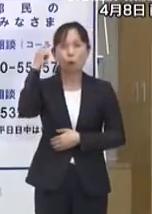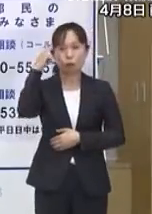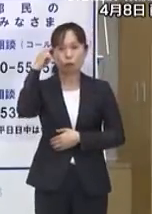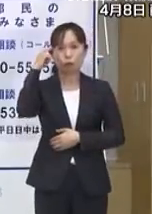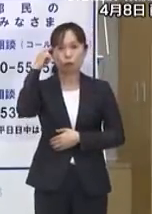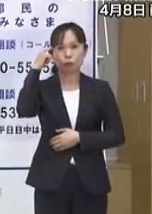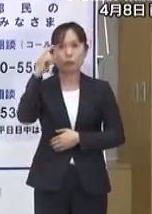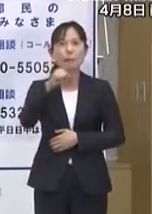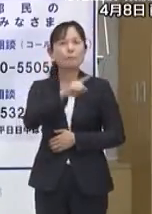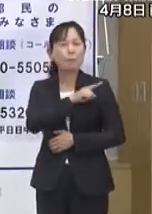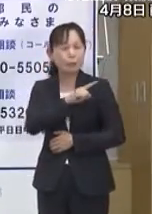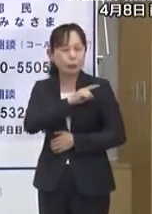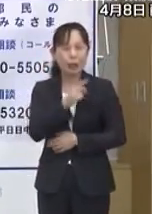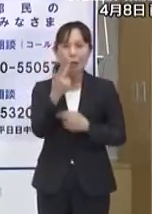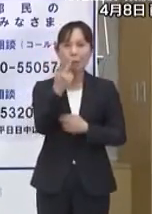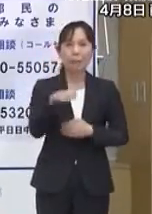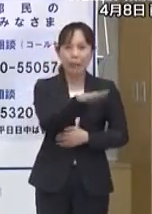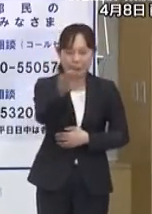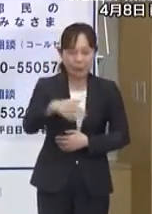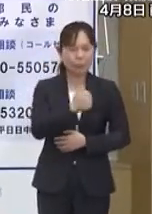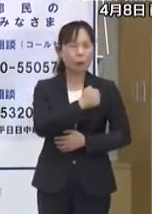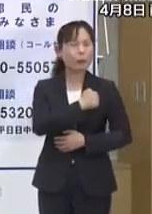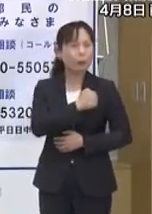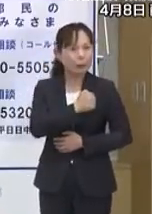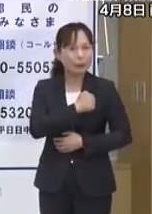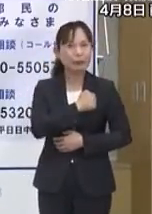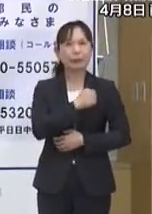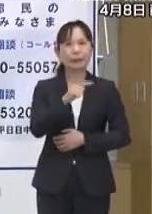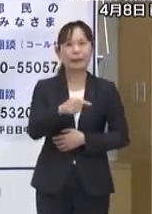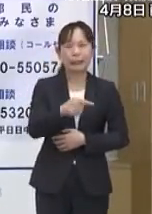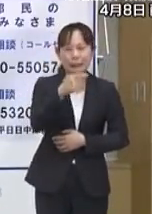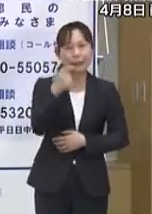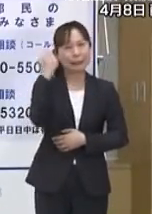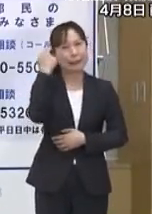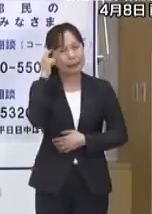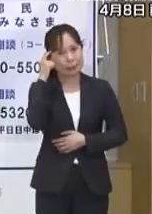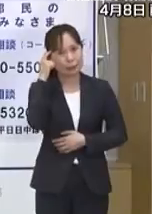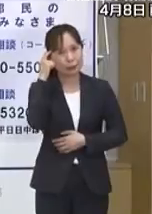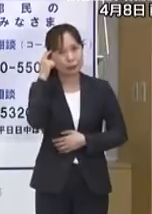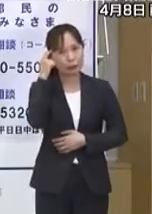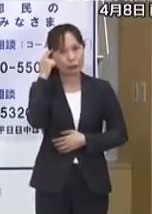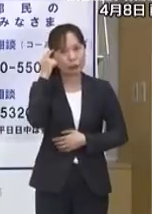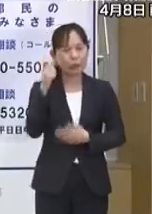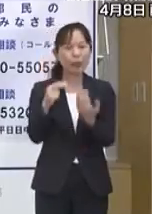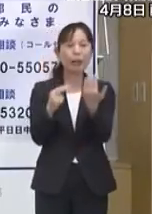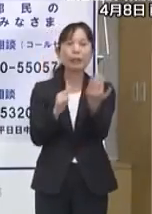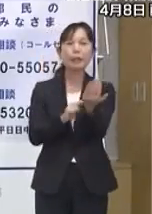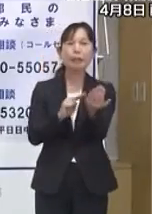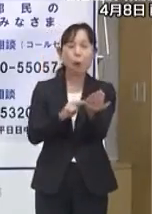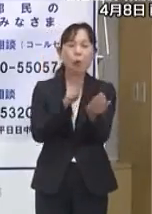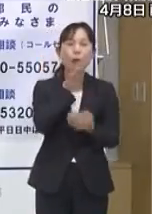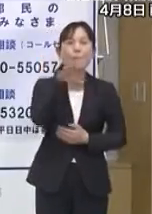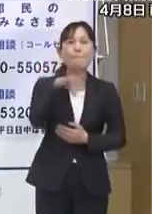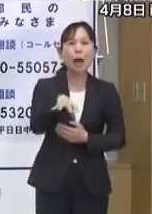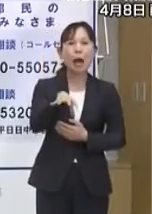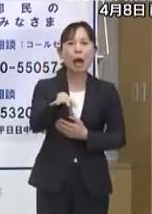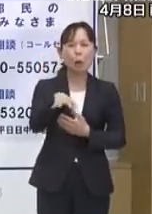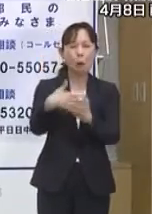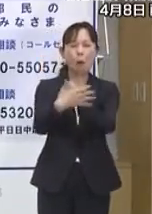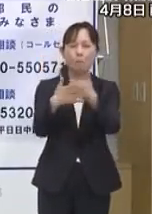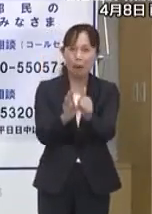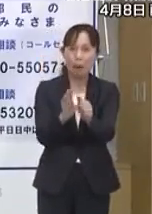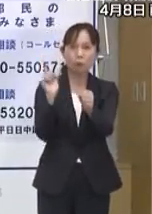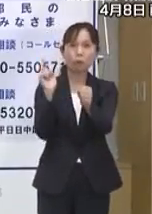都民のいのち健康第一に考えるそしてとの医療崩壊を招かないこのことを念頭に